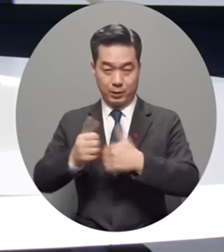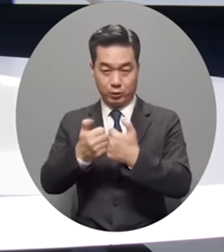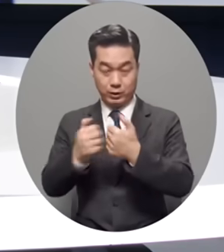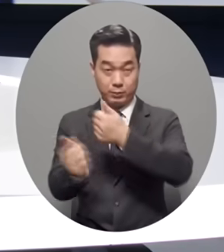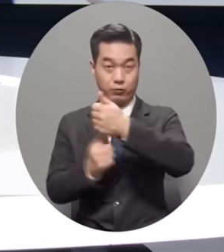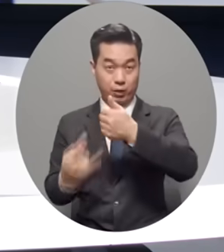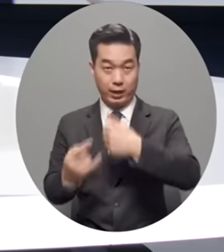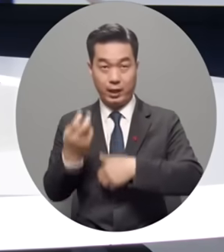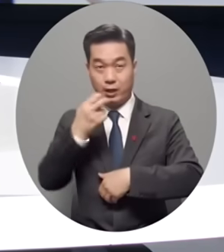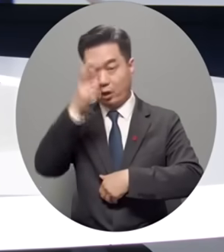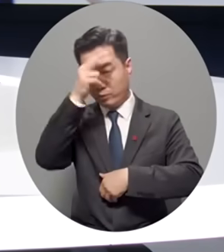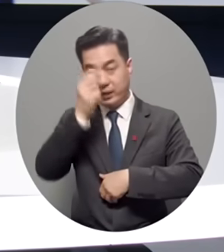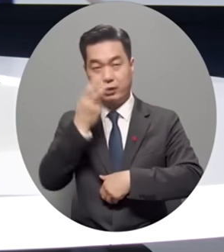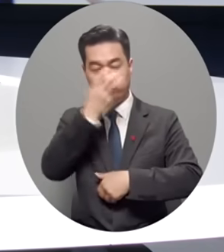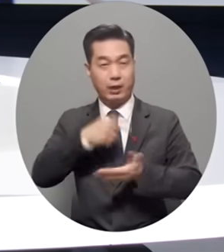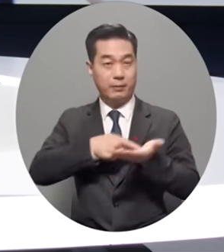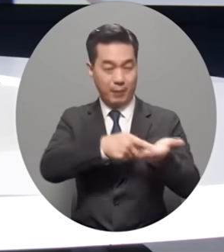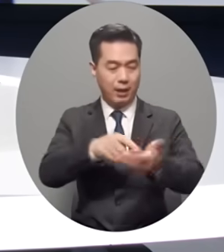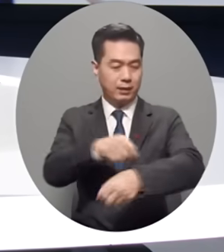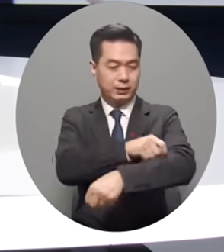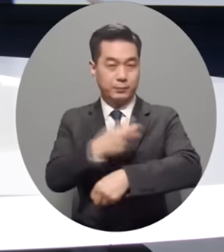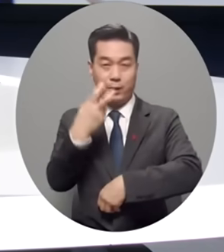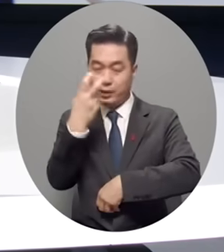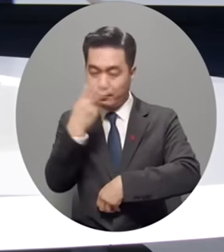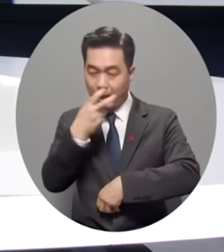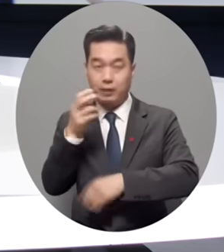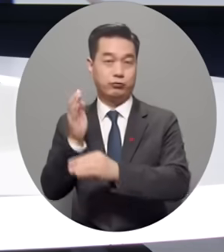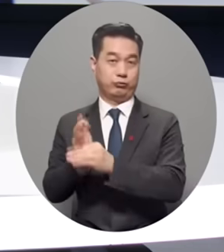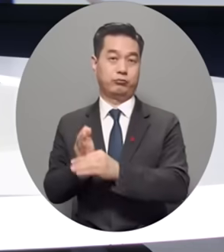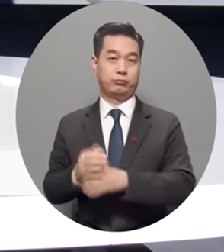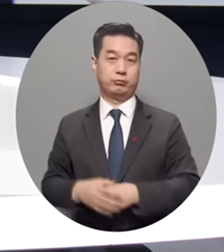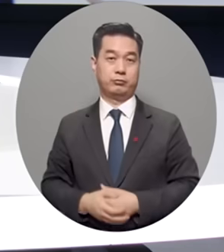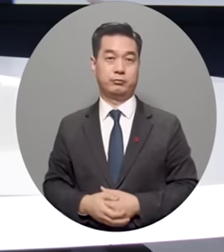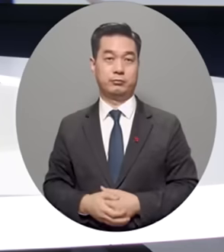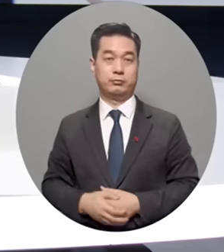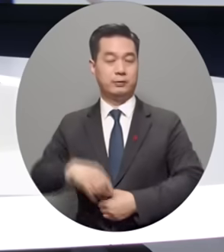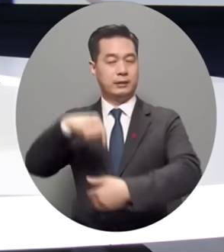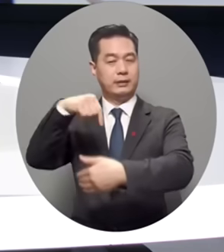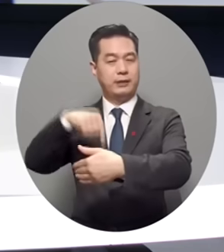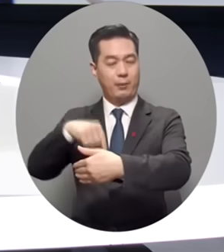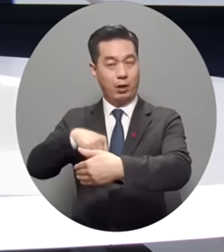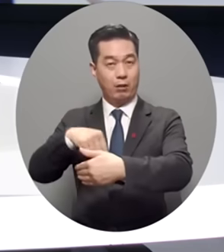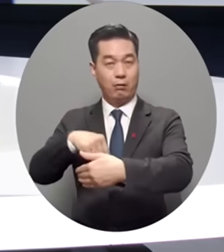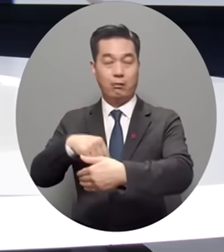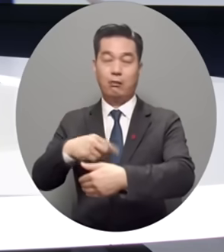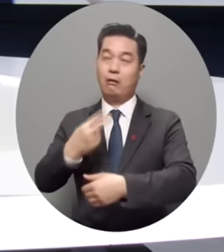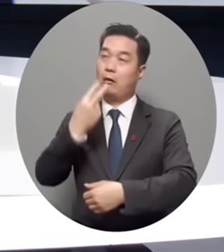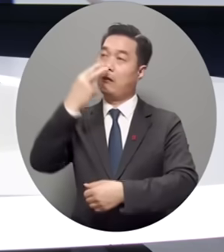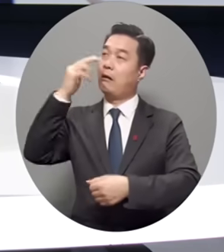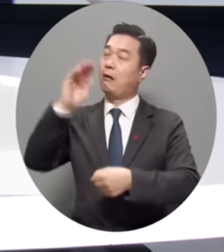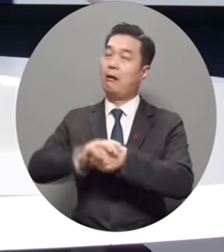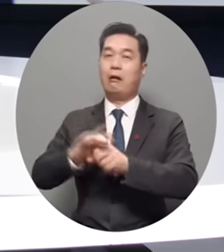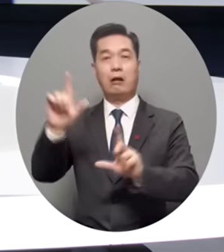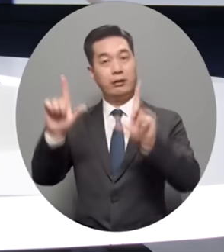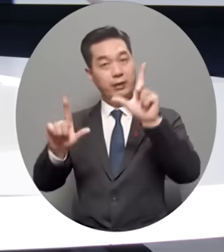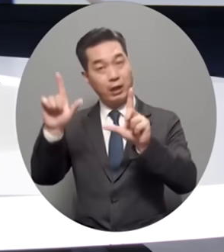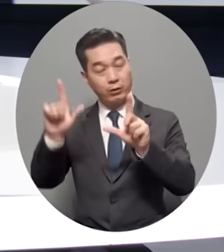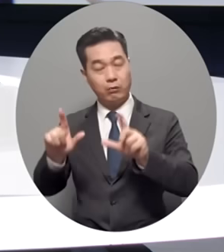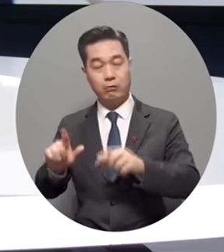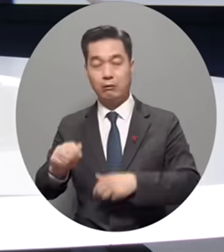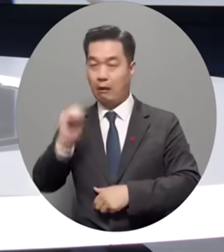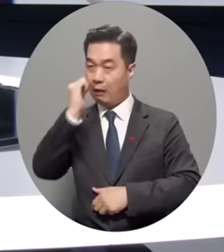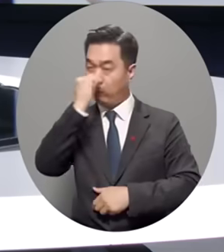수사를 의뢰했고 특별감사도 벌이고 있는데요. 내부에서는 적반하장의 태도라면서 반발이 나오고